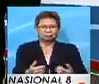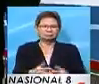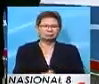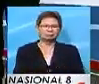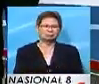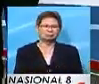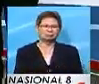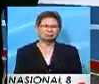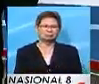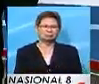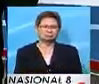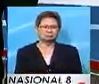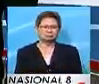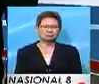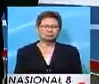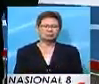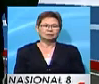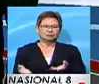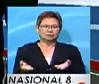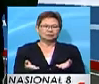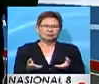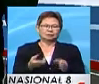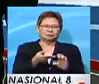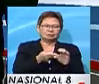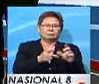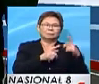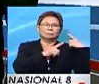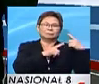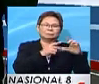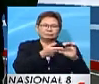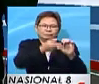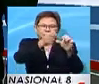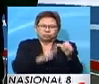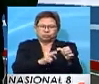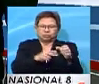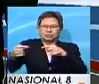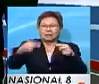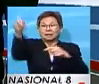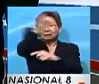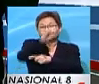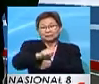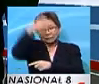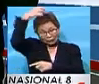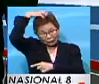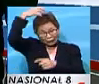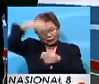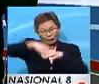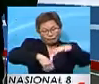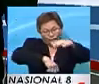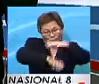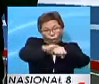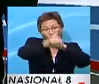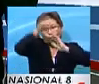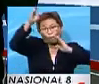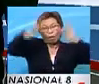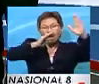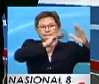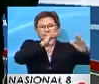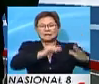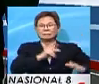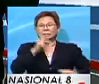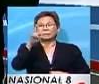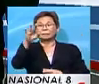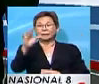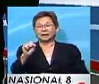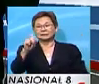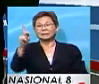penyelenggaraan susulan ancaman penarikan diri pasukan Liga Super Selangor dalam Kanca bola sepak tempatan menteri belia dan sukan